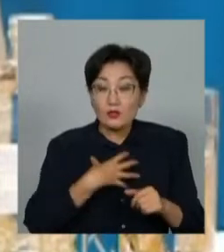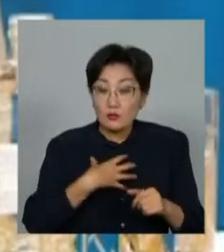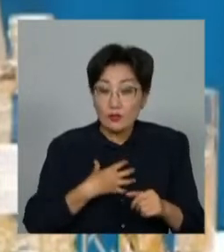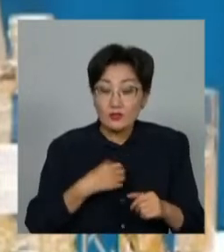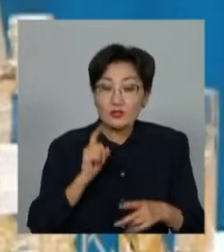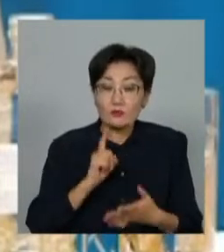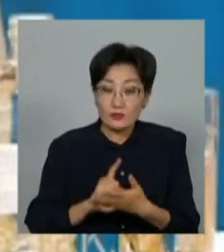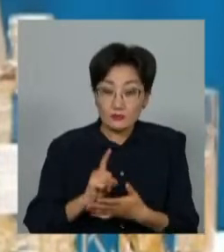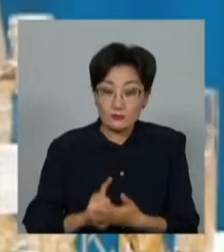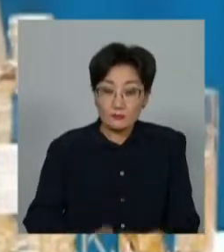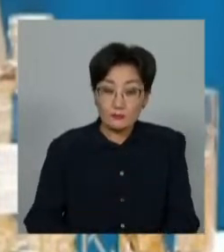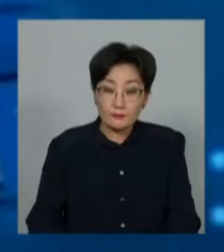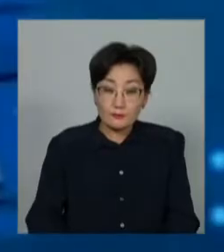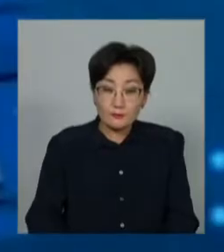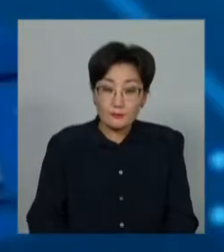міндет.